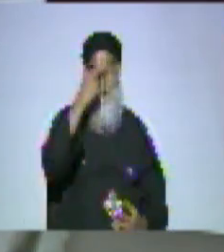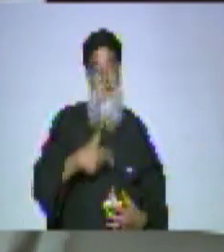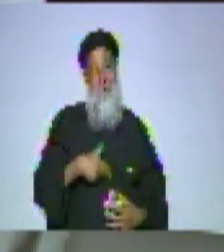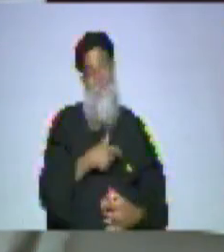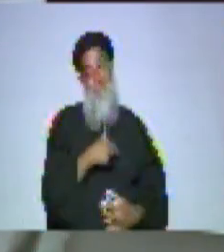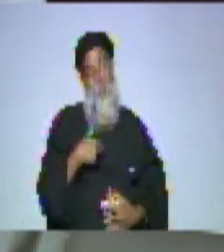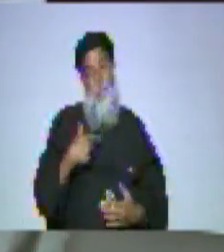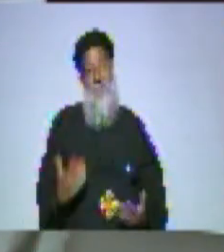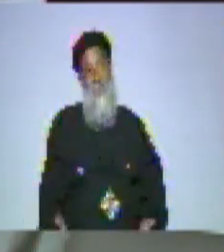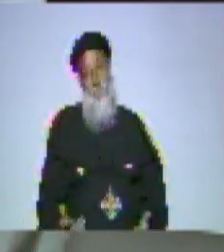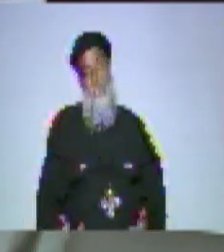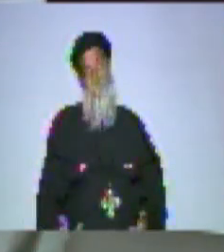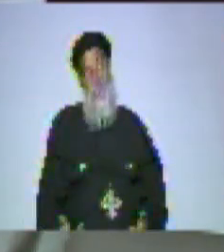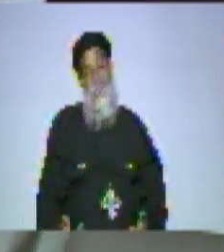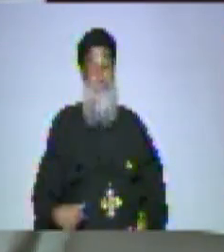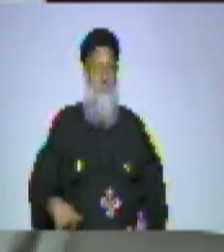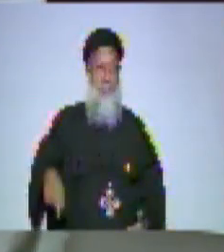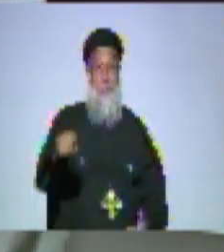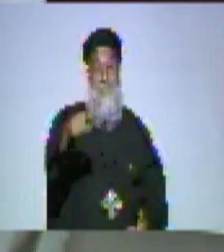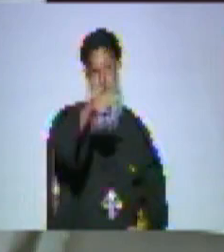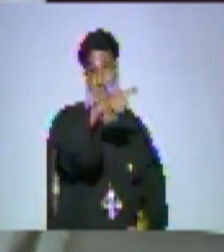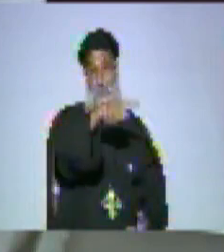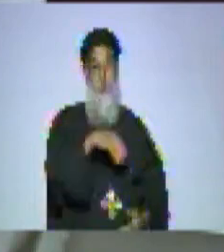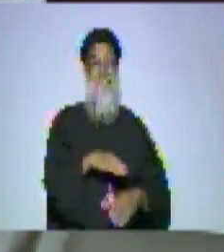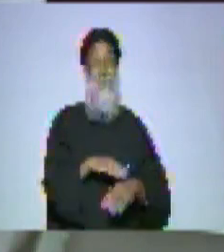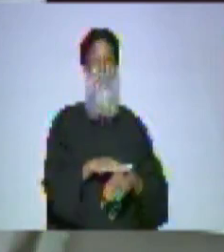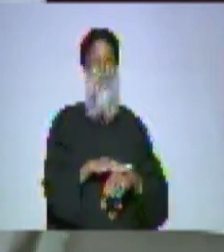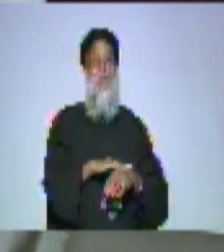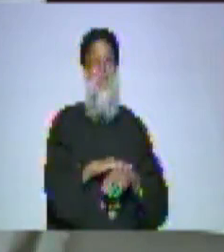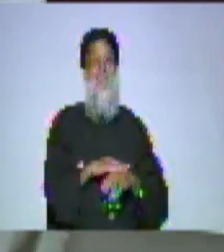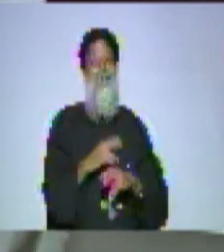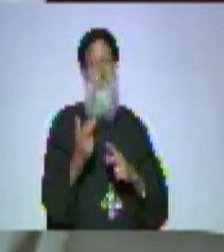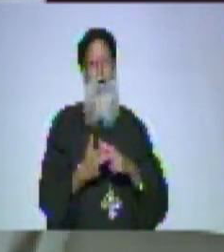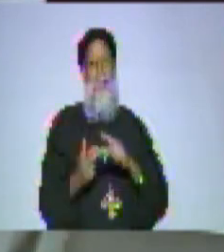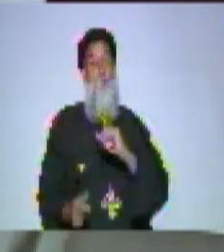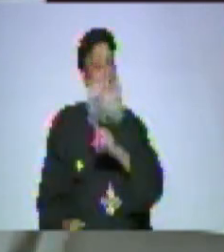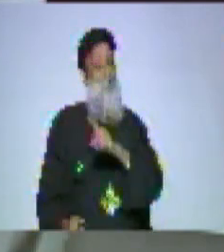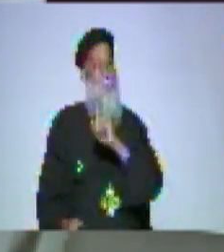يعني انه يكون حاسس بشعبه